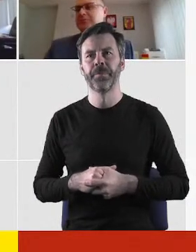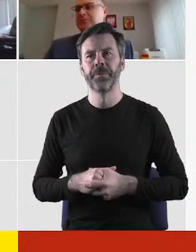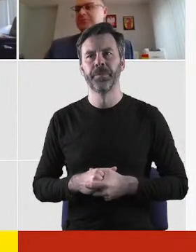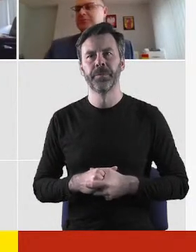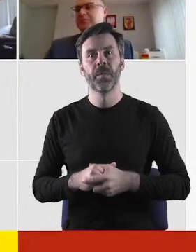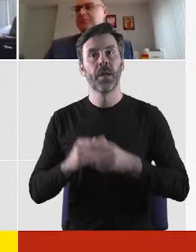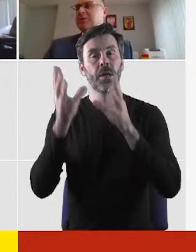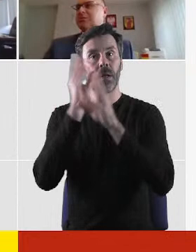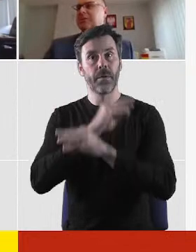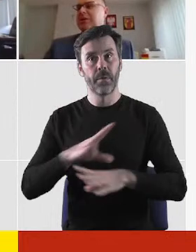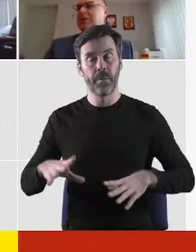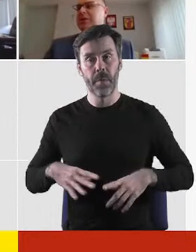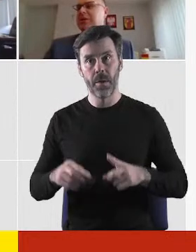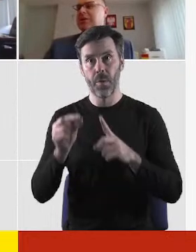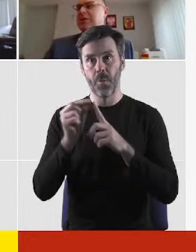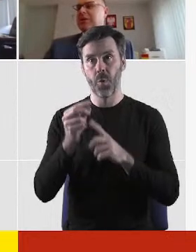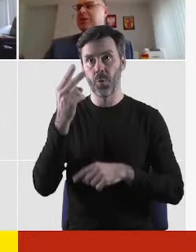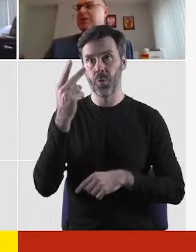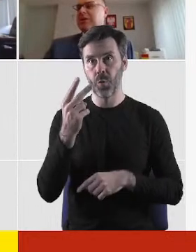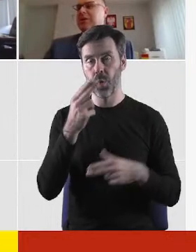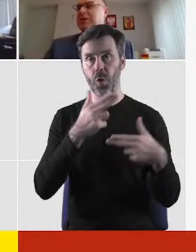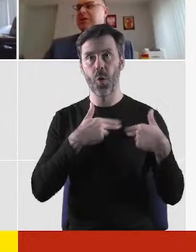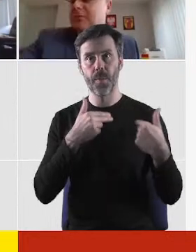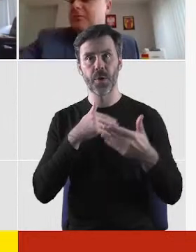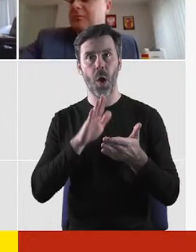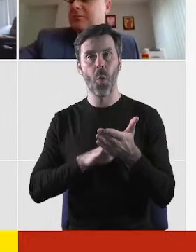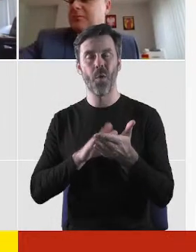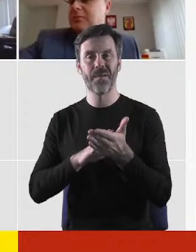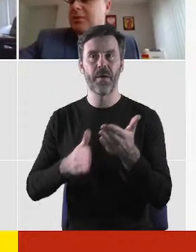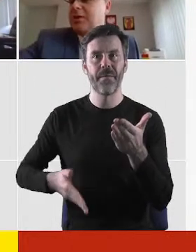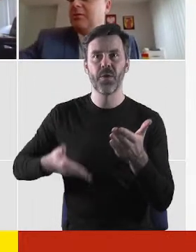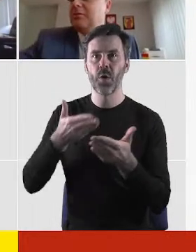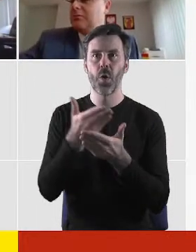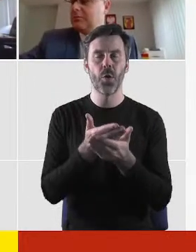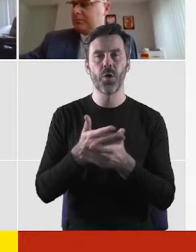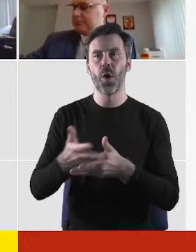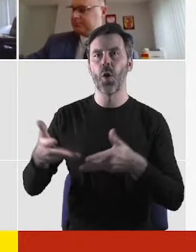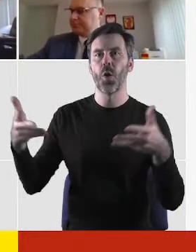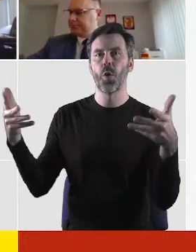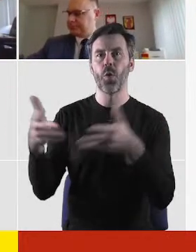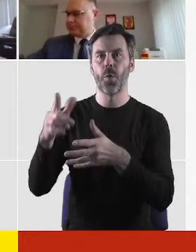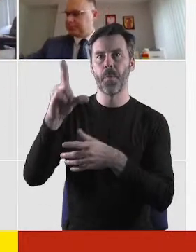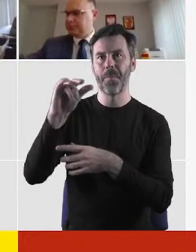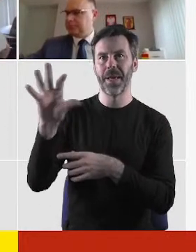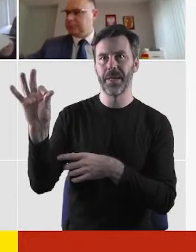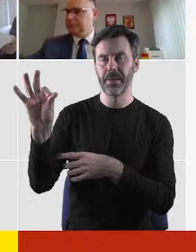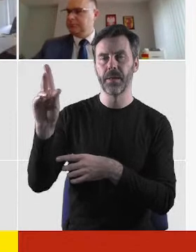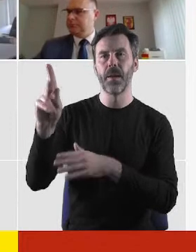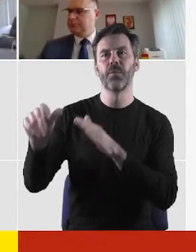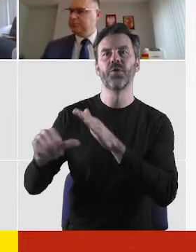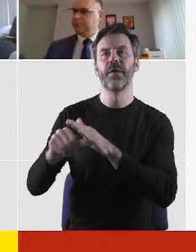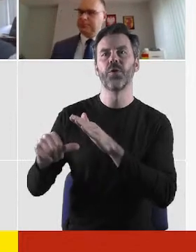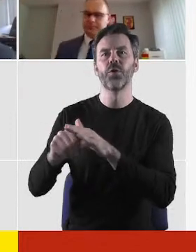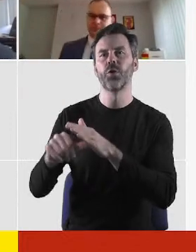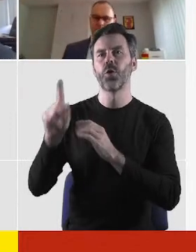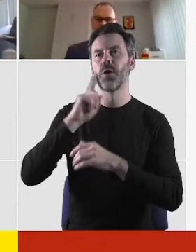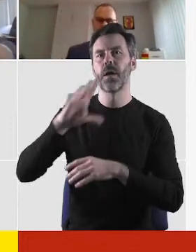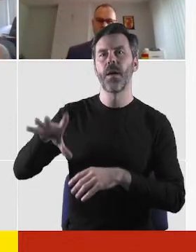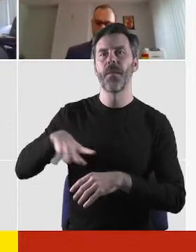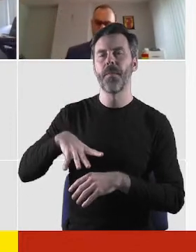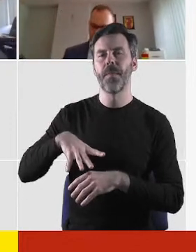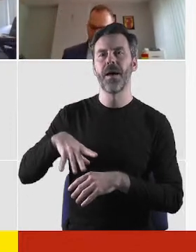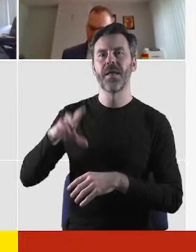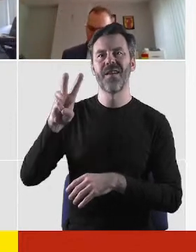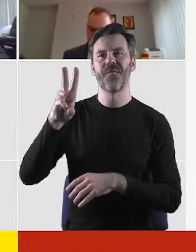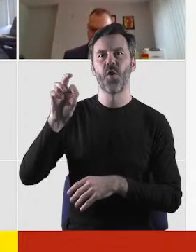Szanowni Państwo, w punkcie drugim wybór Komisji Uchwał i Wniosków. Proszę bardzo, w imieniu Klubu Radnych Prawo i Sprawiedliwość, przewodniczący klubu, pan radny